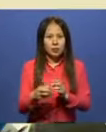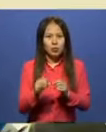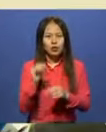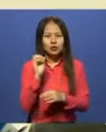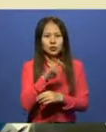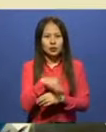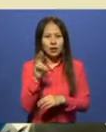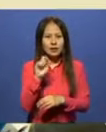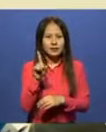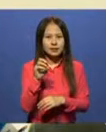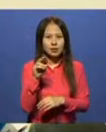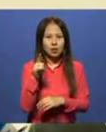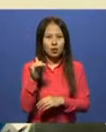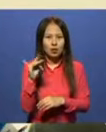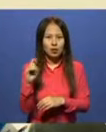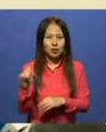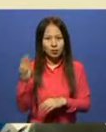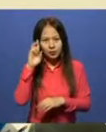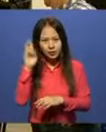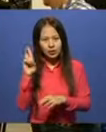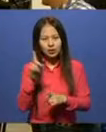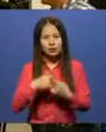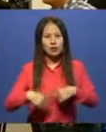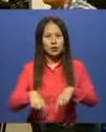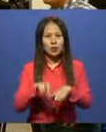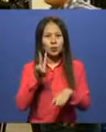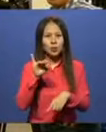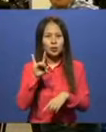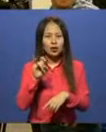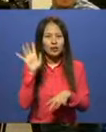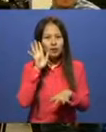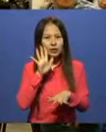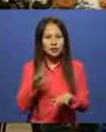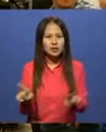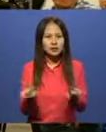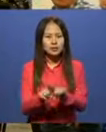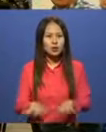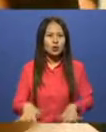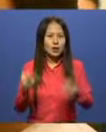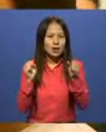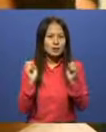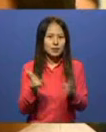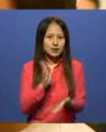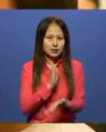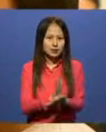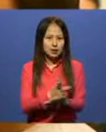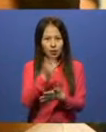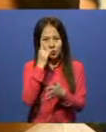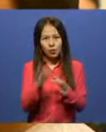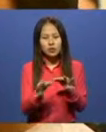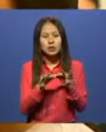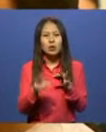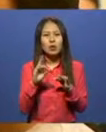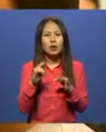өзге қазселден қорғау мемлекеттік мекемесі алдағы күндері Нұра өзенінде су деңгейінің көтерілу қаупі бар деген ақпарат берді. Яғни